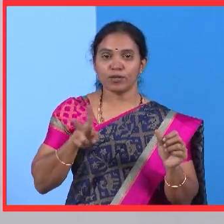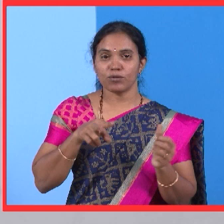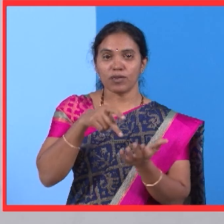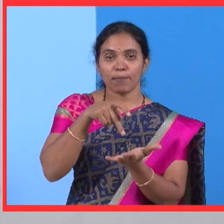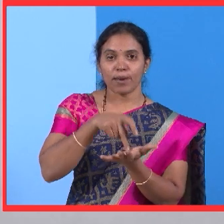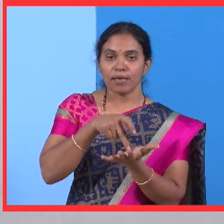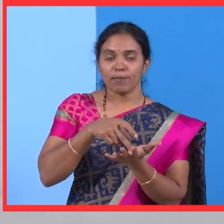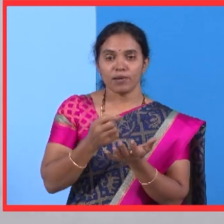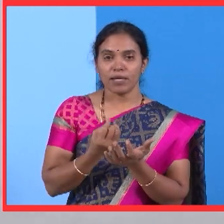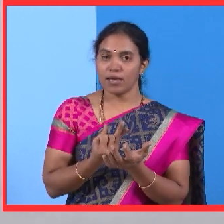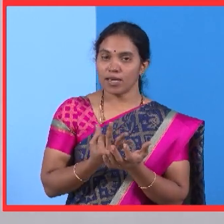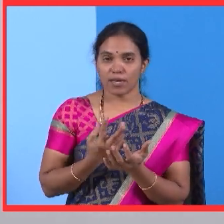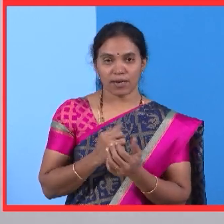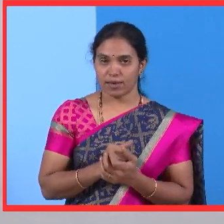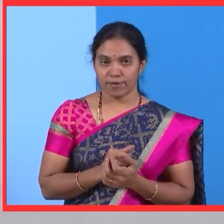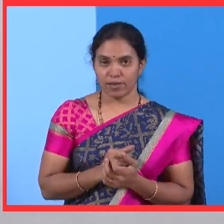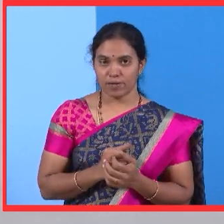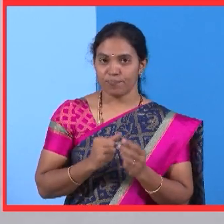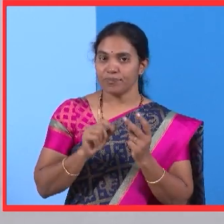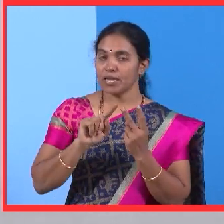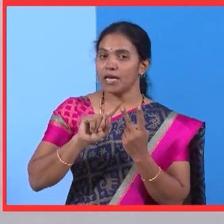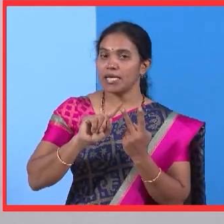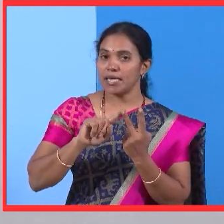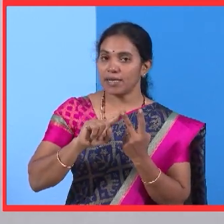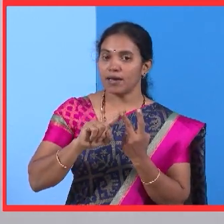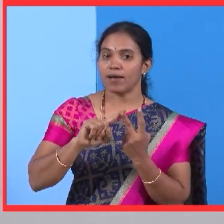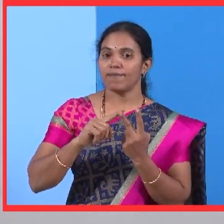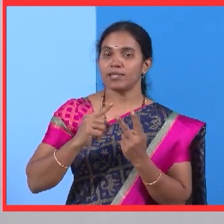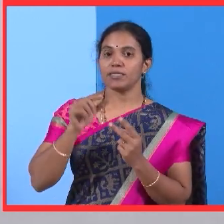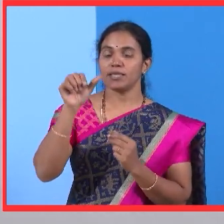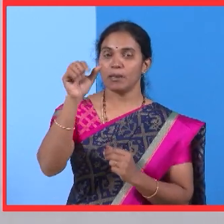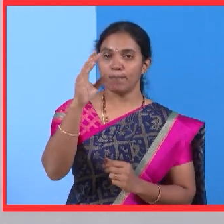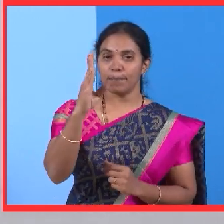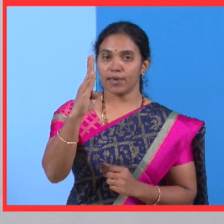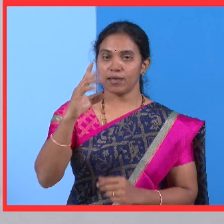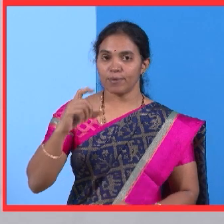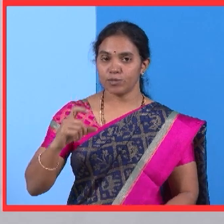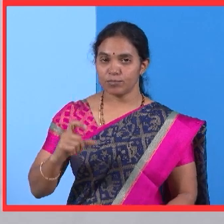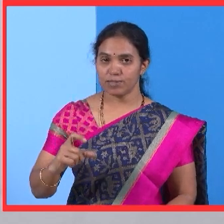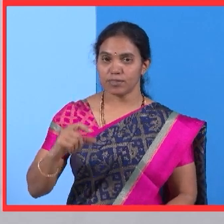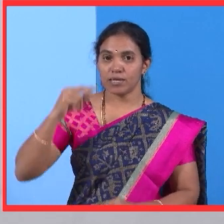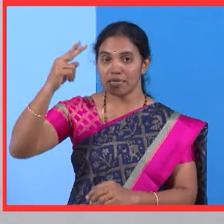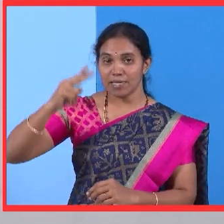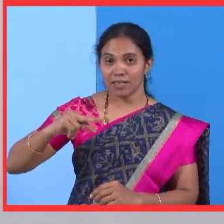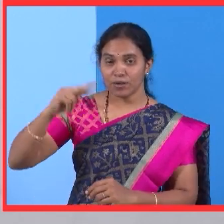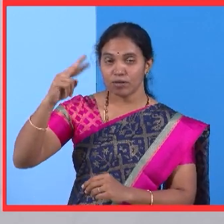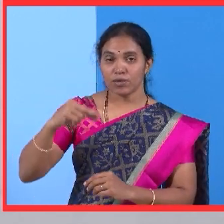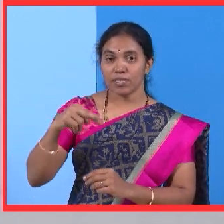அடுத்து பி மற்றும் சி ஆகிய புள்ளிகளை இணைக்கும் கோட்டு துண்டின் மையப்புள்ளியை கணக்கிட வேண்டும்.